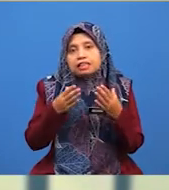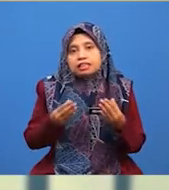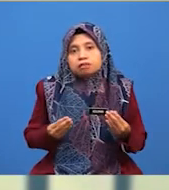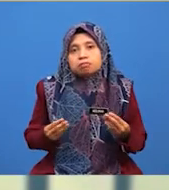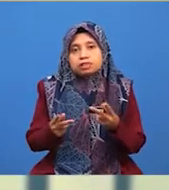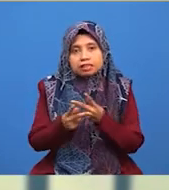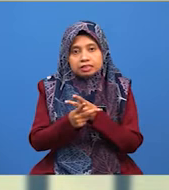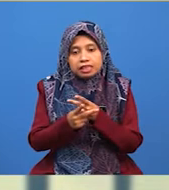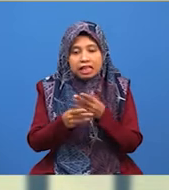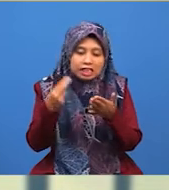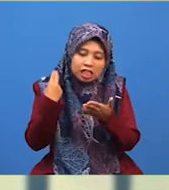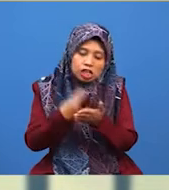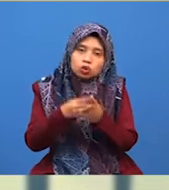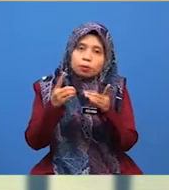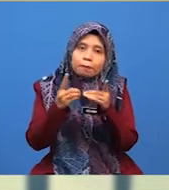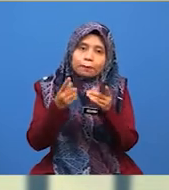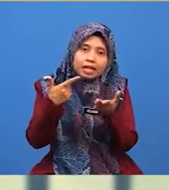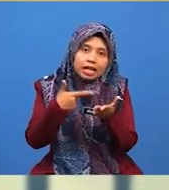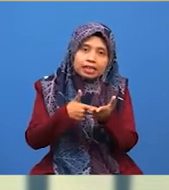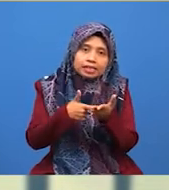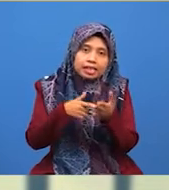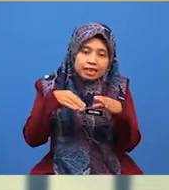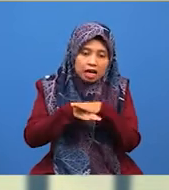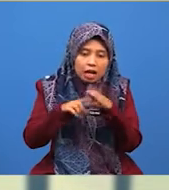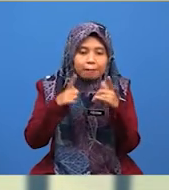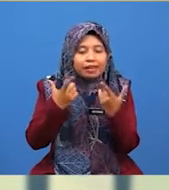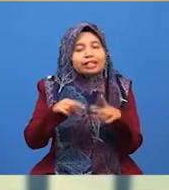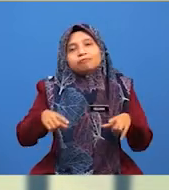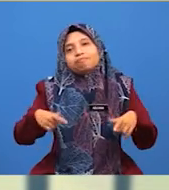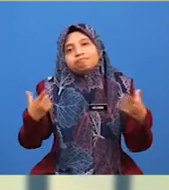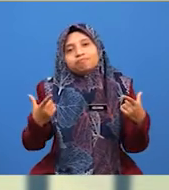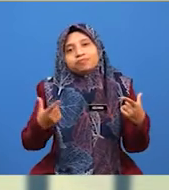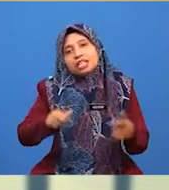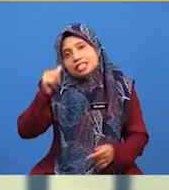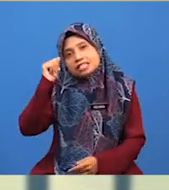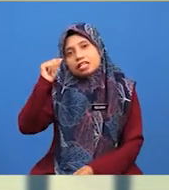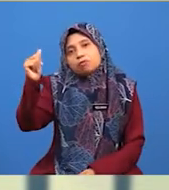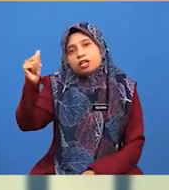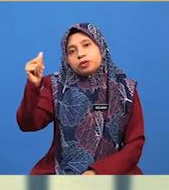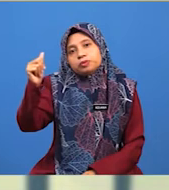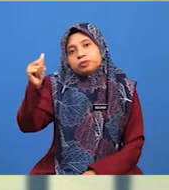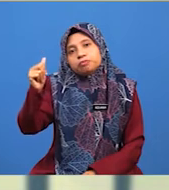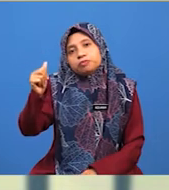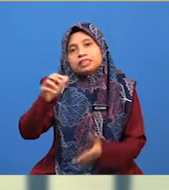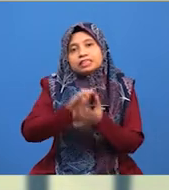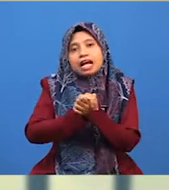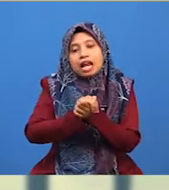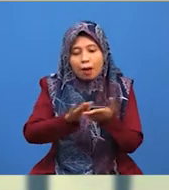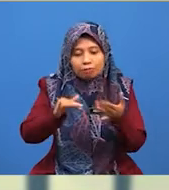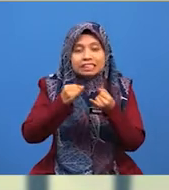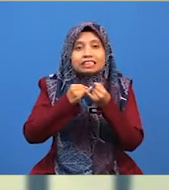adanya, sehingga berjumpa lagi dalam kelas seterusnya. Assalamualaikum,